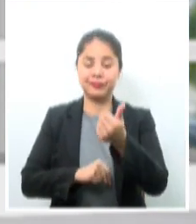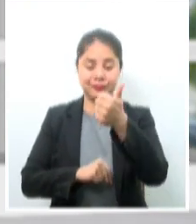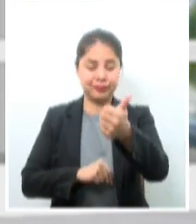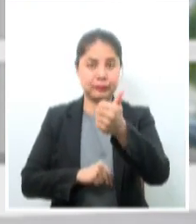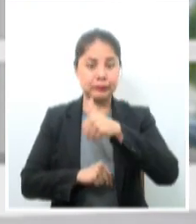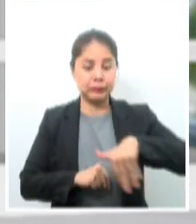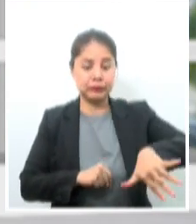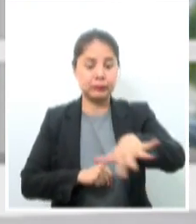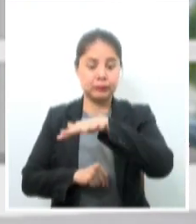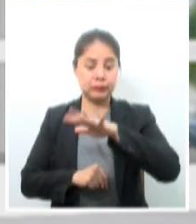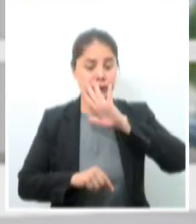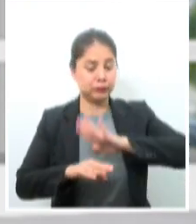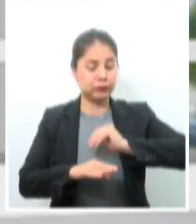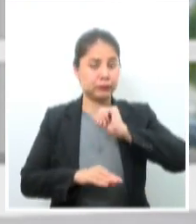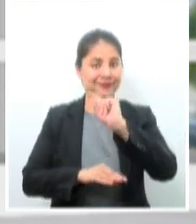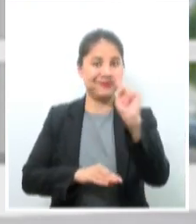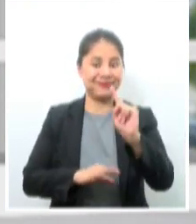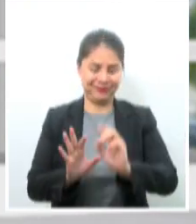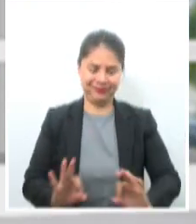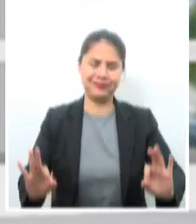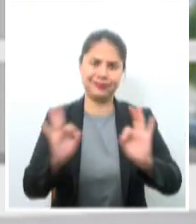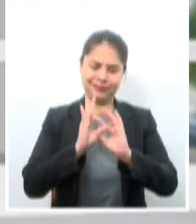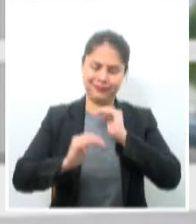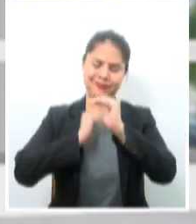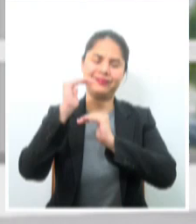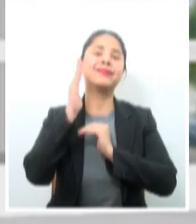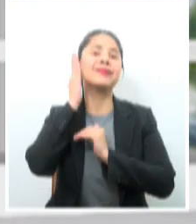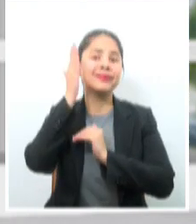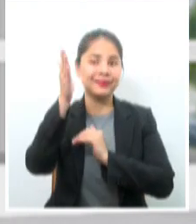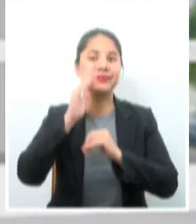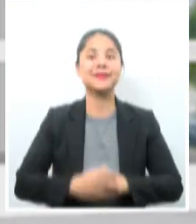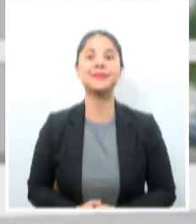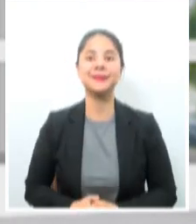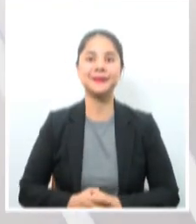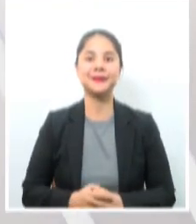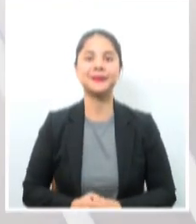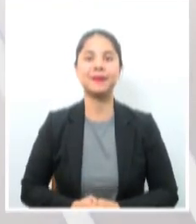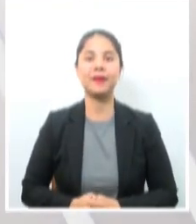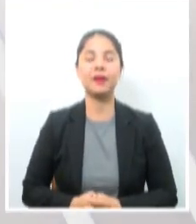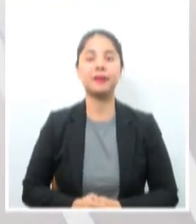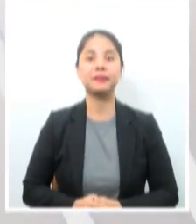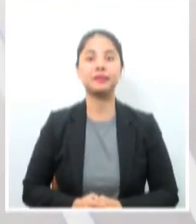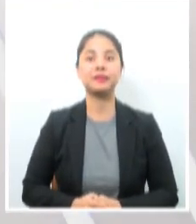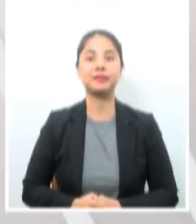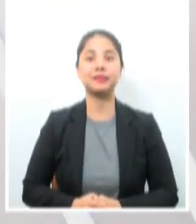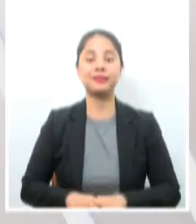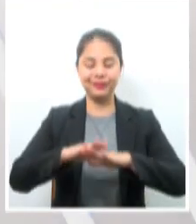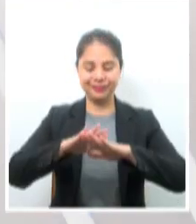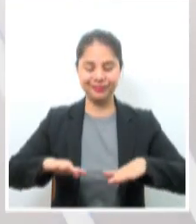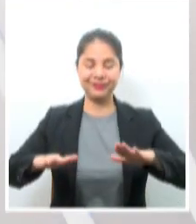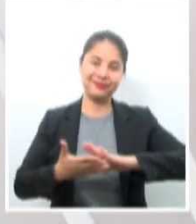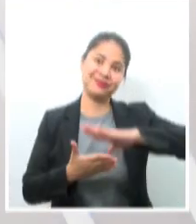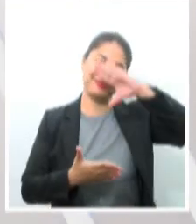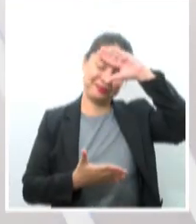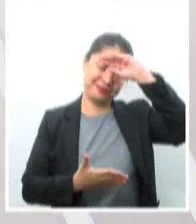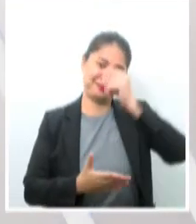ว่าเขา born to be อะไรสิ่งนี้สำคัญมากในการพัฒนาเขาต่อไปในอนาคตครับ ก็ต้องบอกว่านักเรียนของเราได้ผ่าน